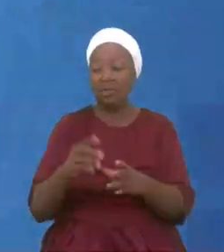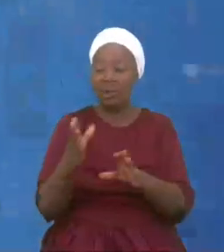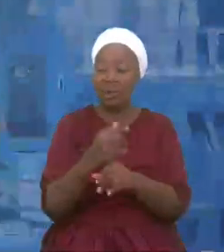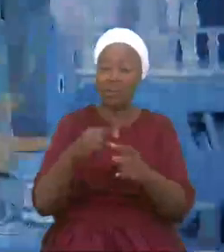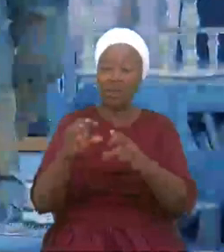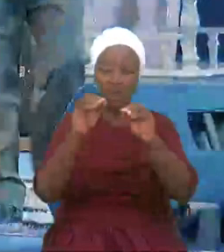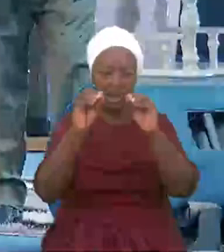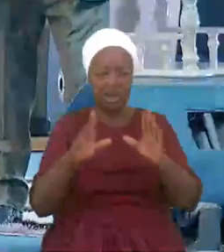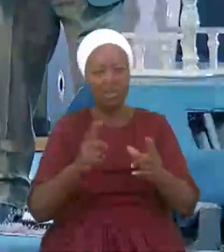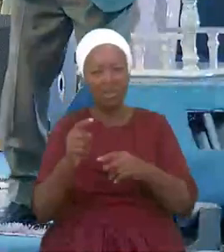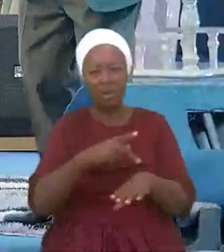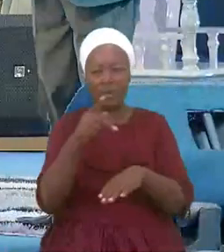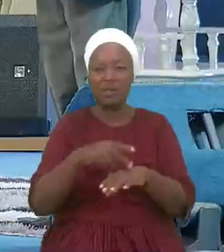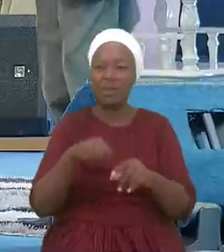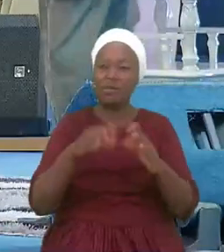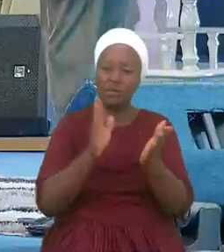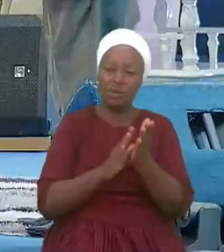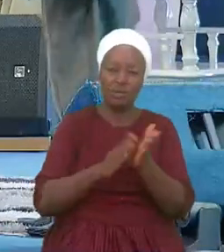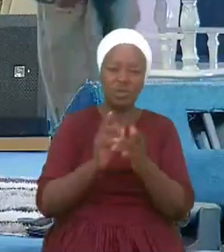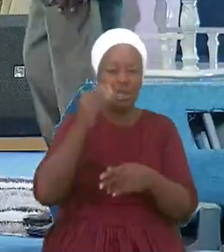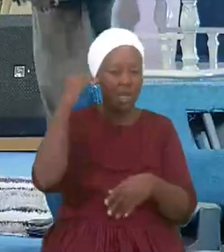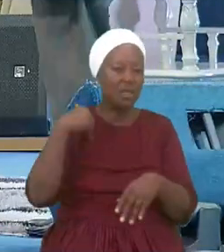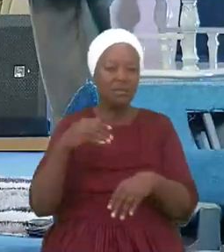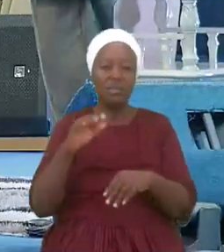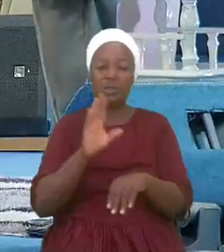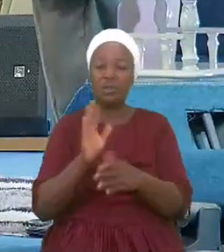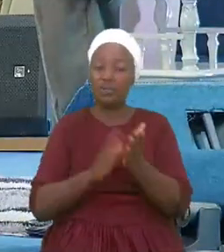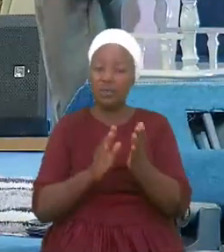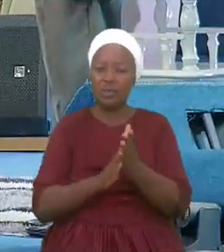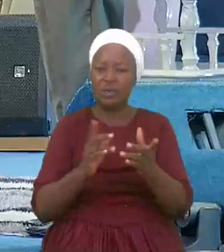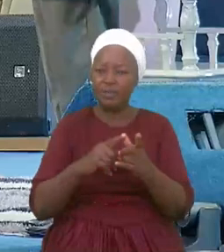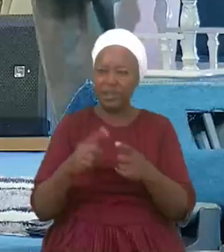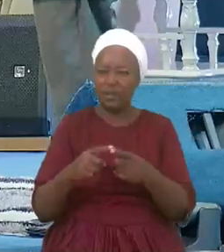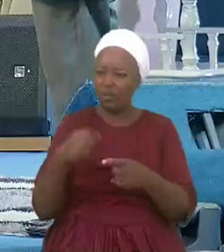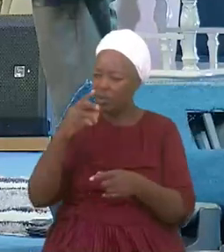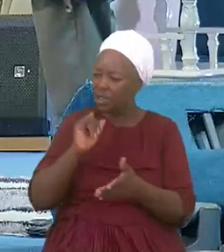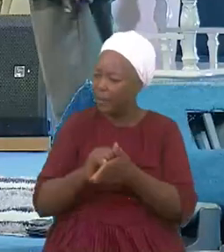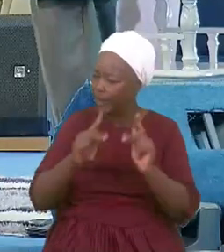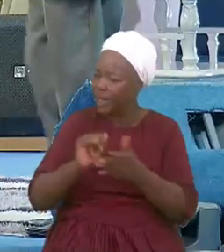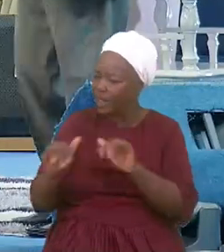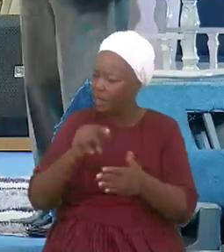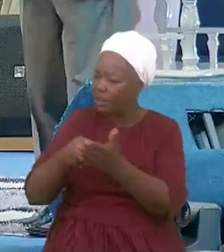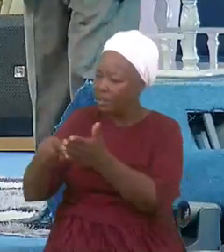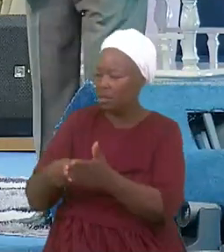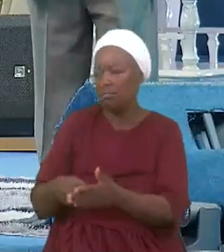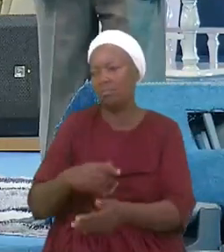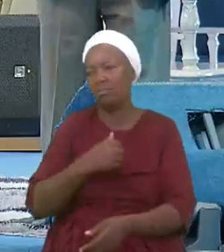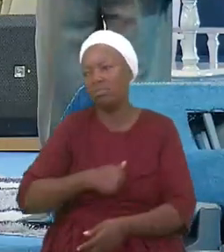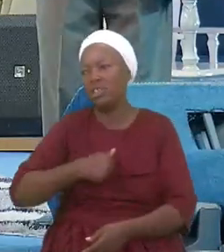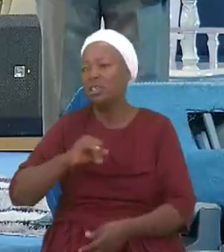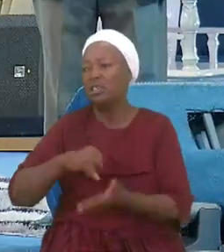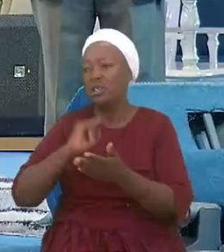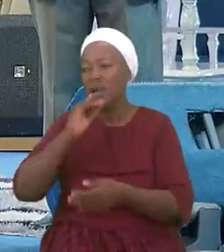vaut des quelques bastonnades et pourquoi tu as fait ça